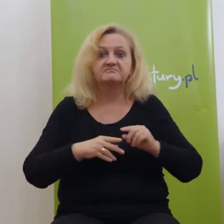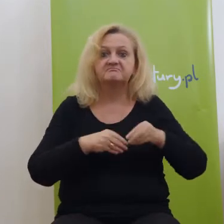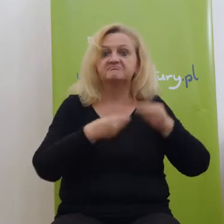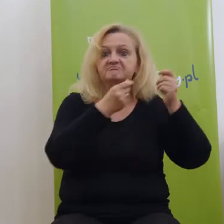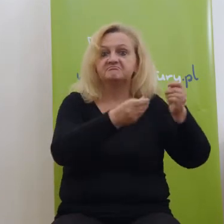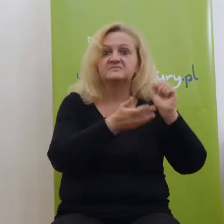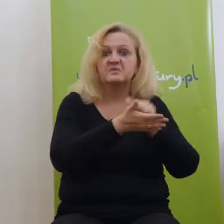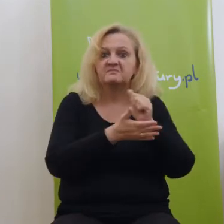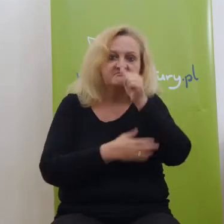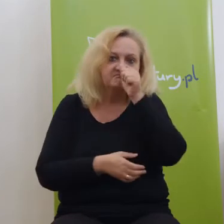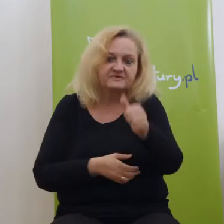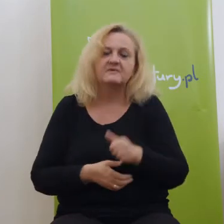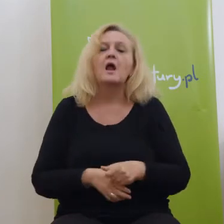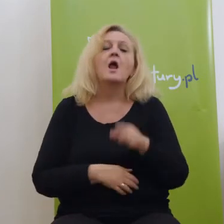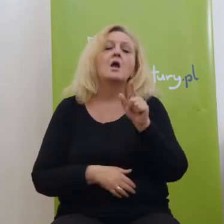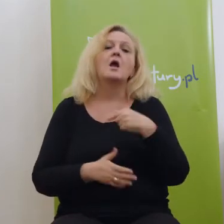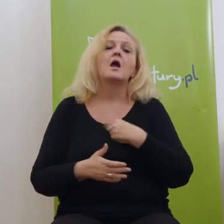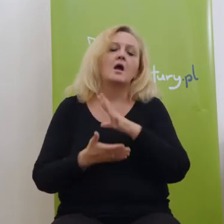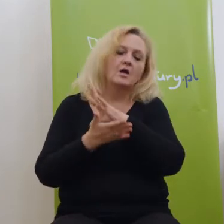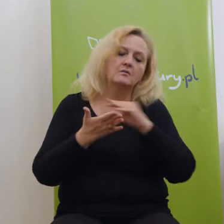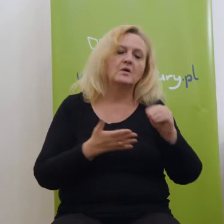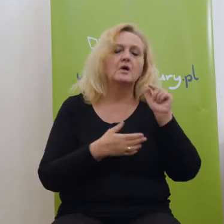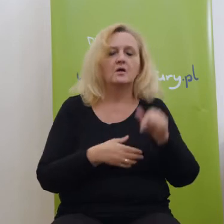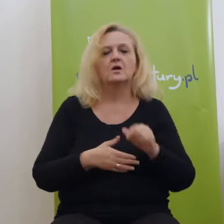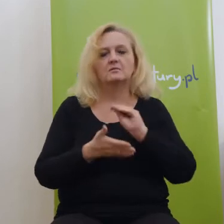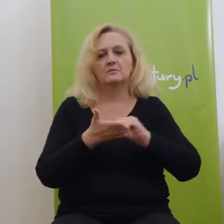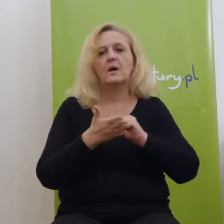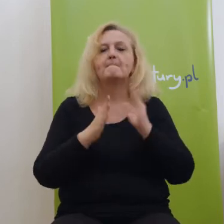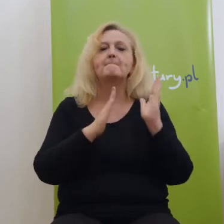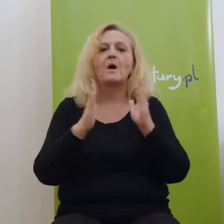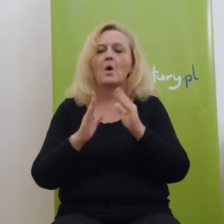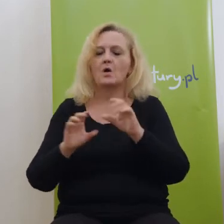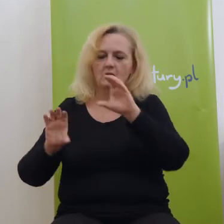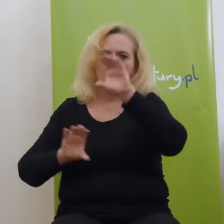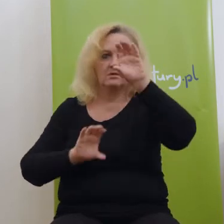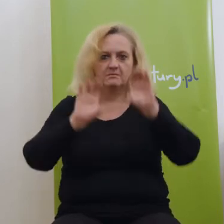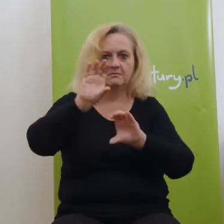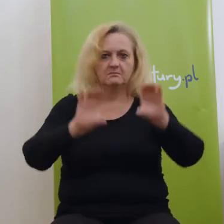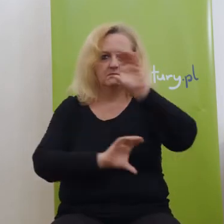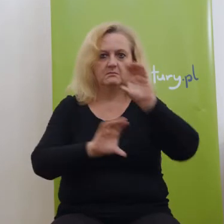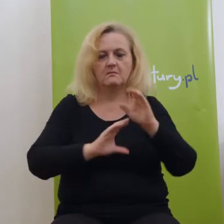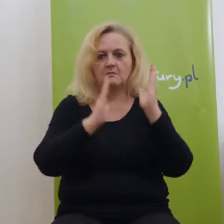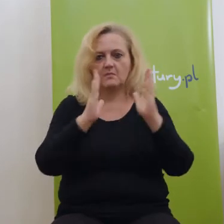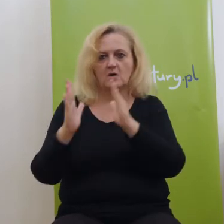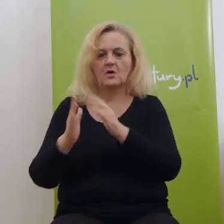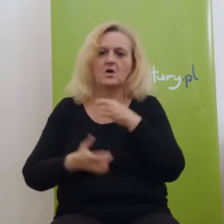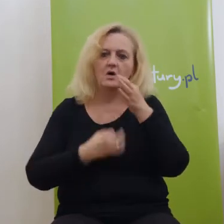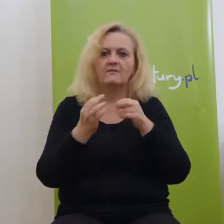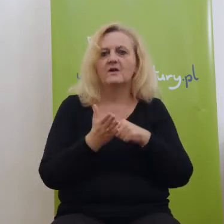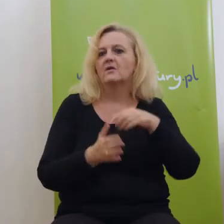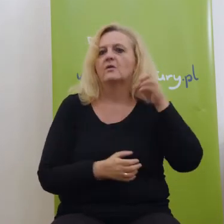I kiedy już przepisuję, to potem jeszcze muszę to ułożyć w takiej kolejności, w jakiej to musi być w powieści. To jest